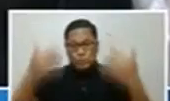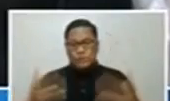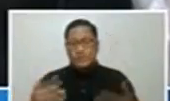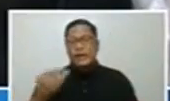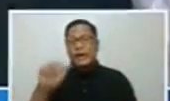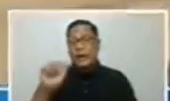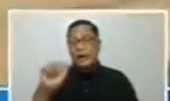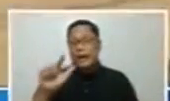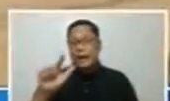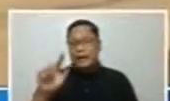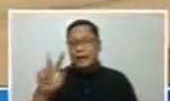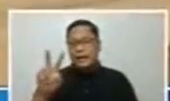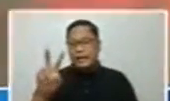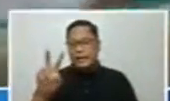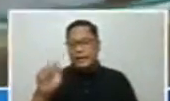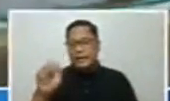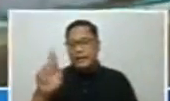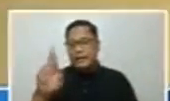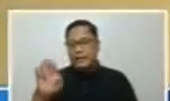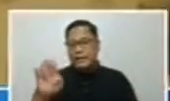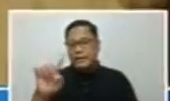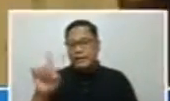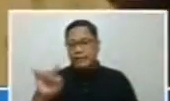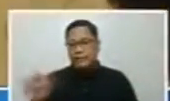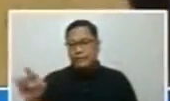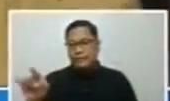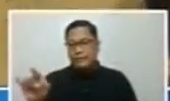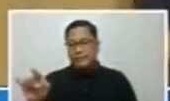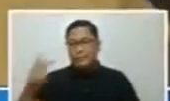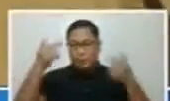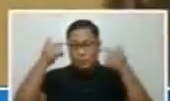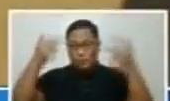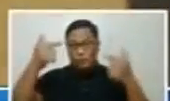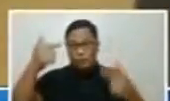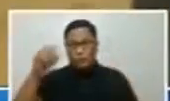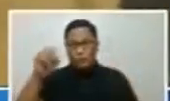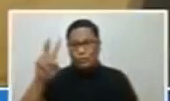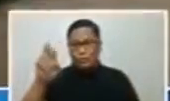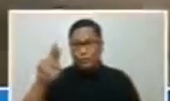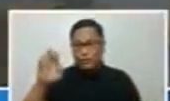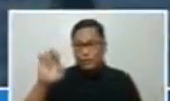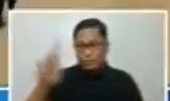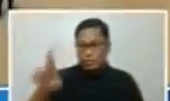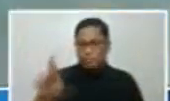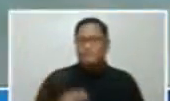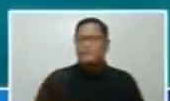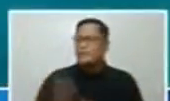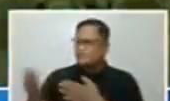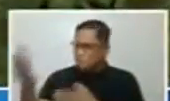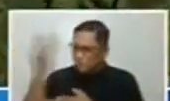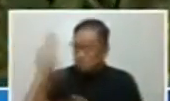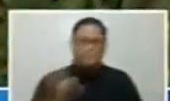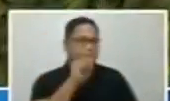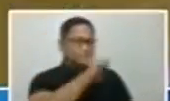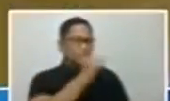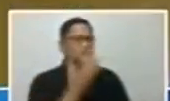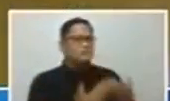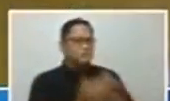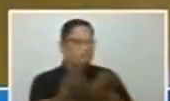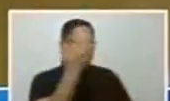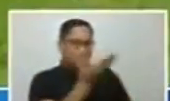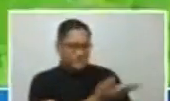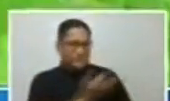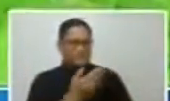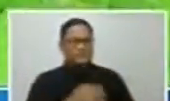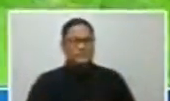barko, aeroplano. Sinasalubong natin yan at talagang tinutugunan natin ng yung required health protocols diretso